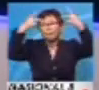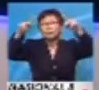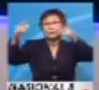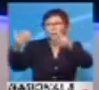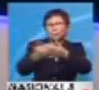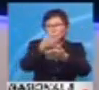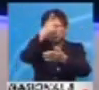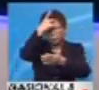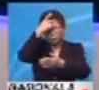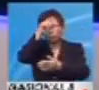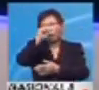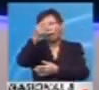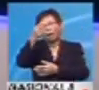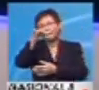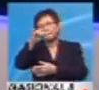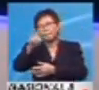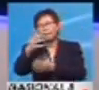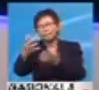baru